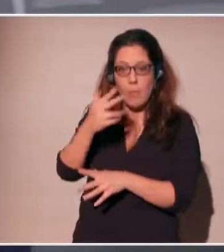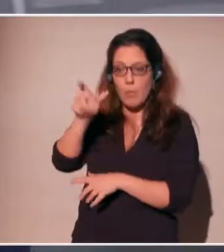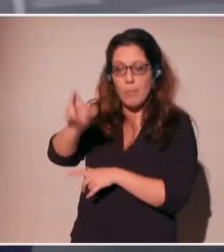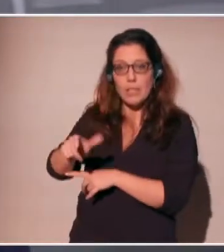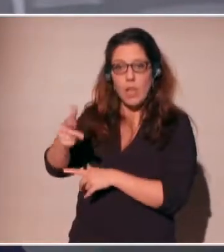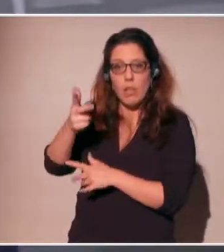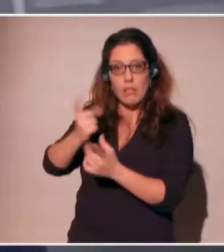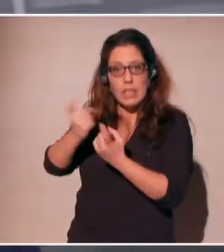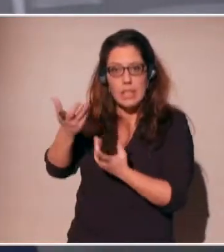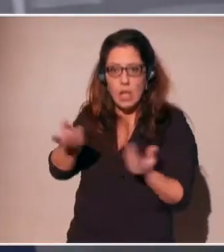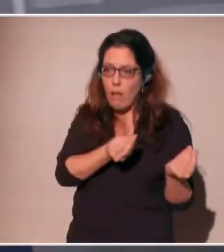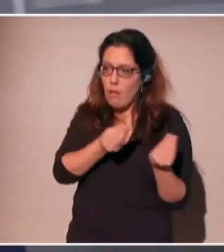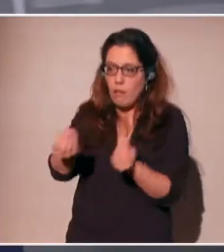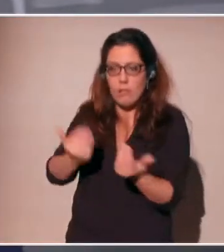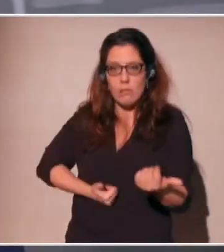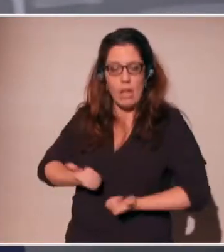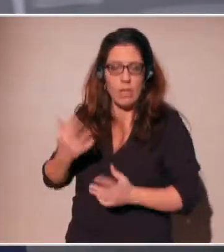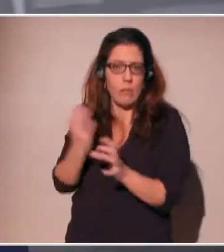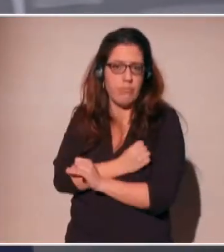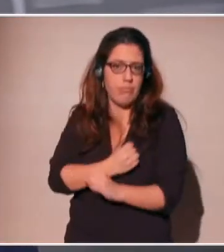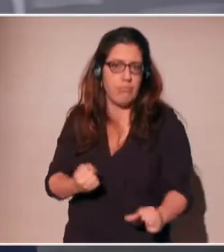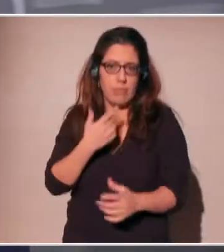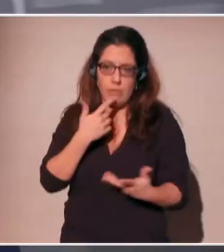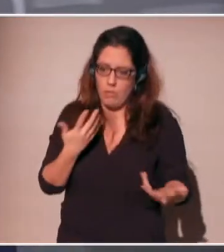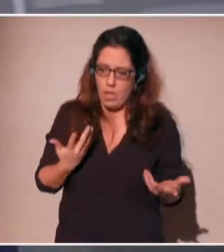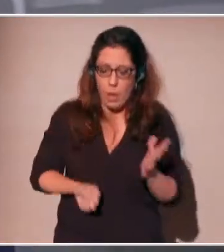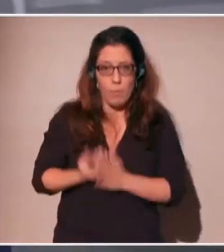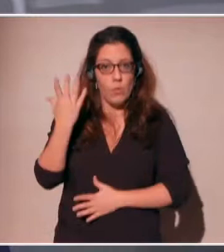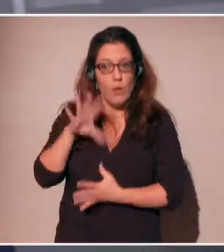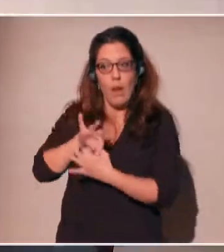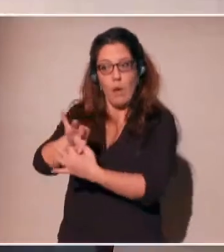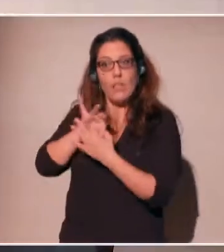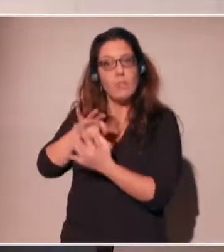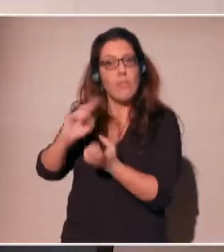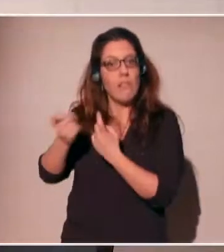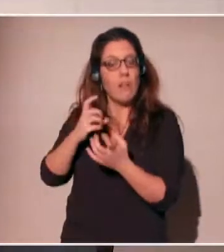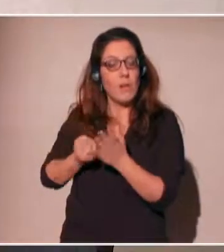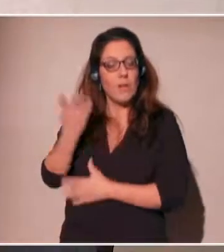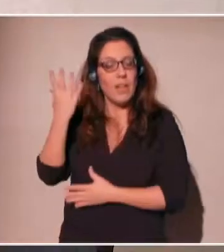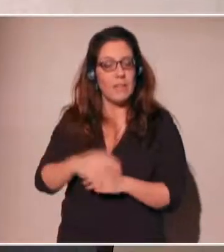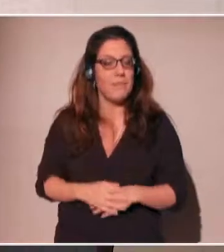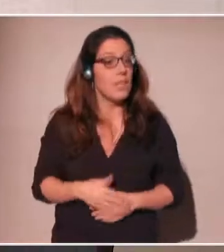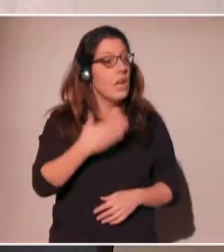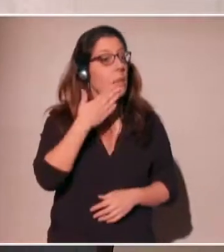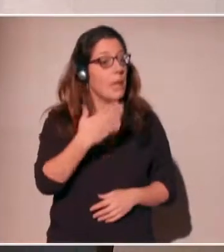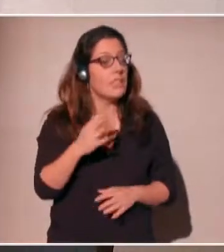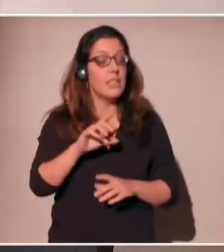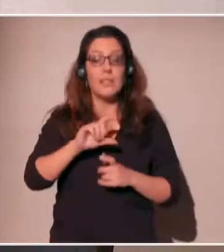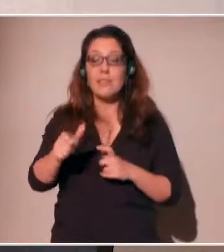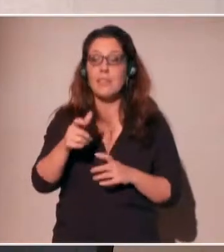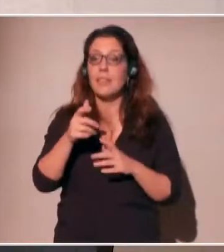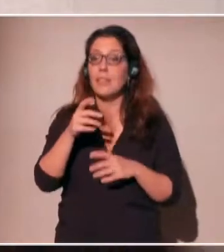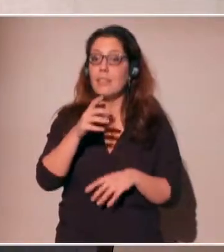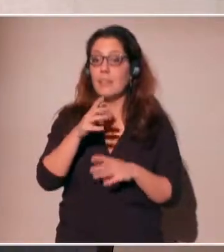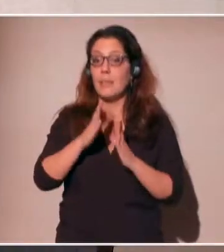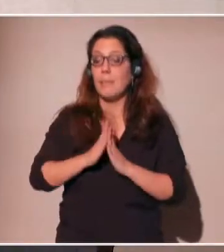Et donc, ça réinvente la relation avec le client. Merci. Donc, Marie-Paul, dans votre domaine